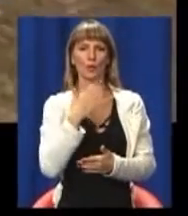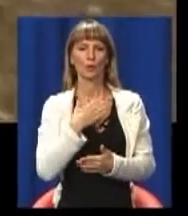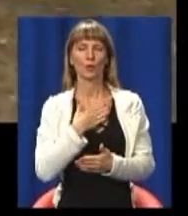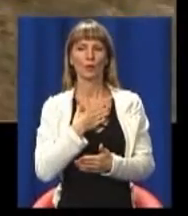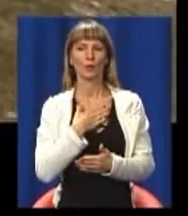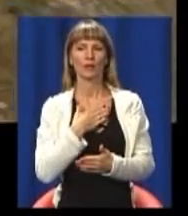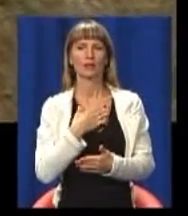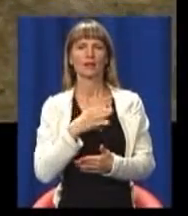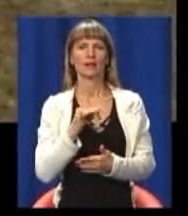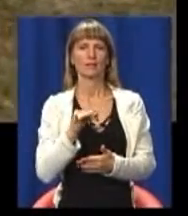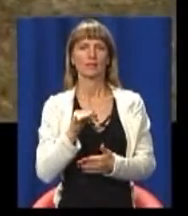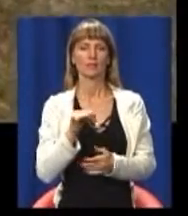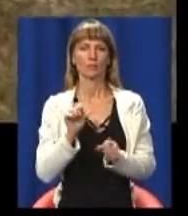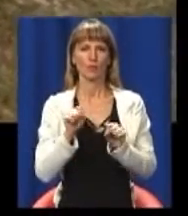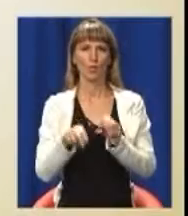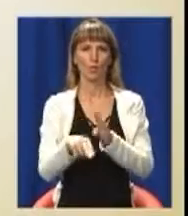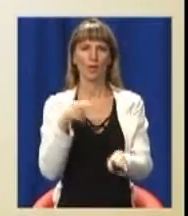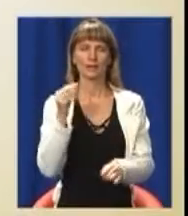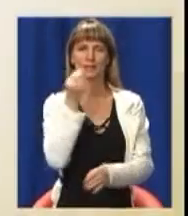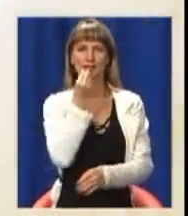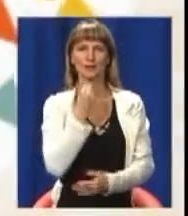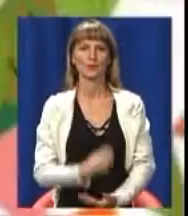і здатні красти їжу.